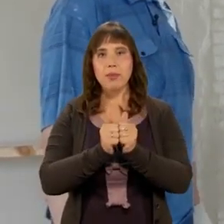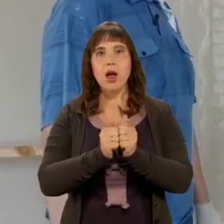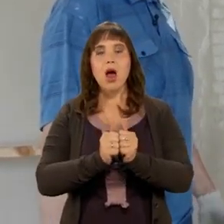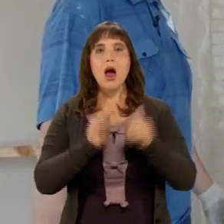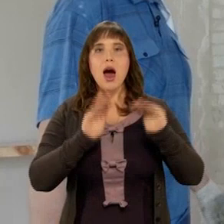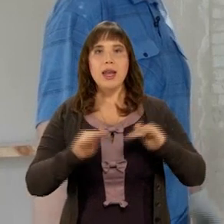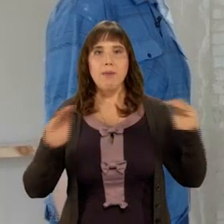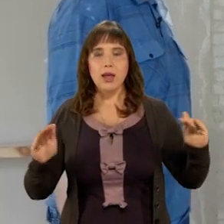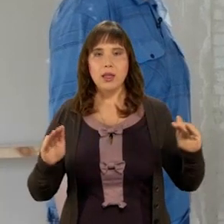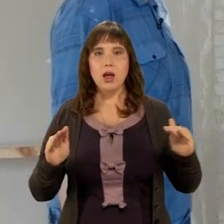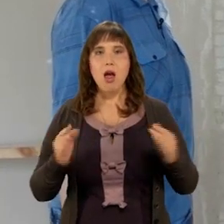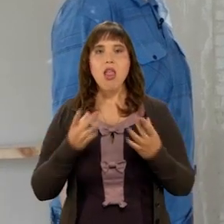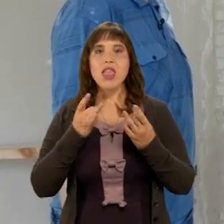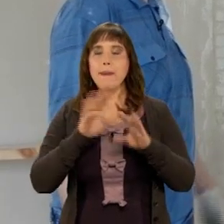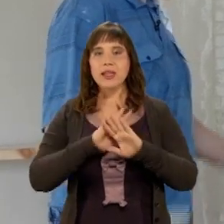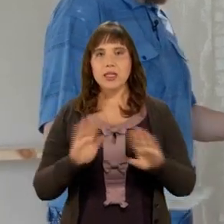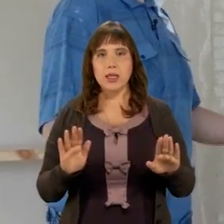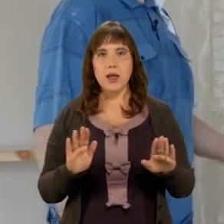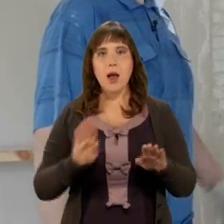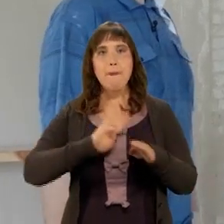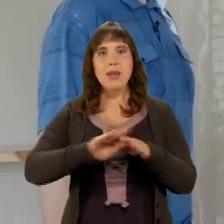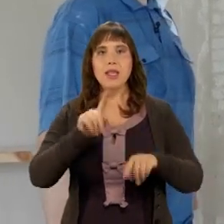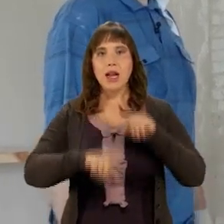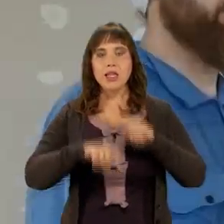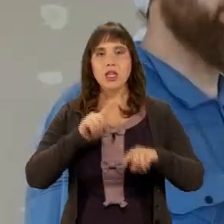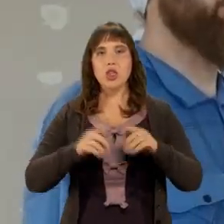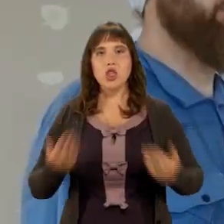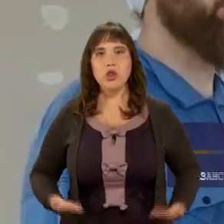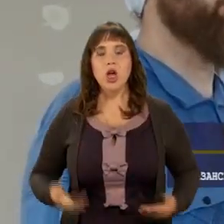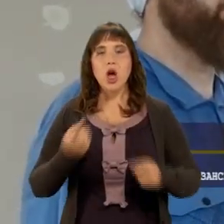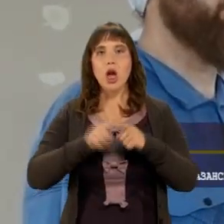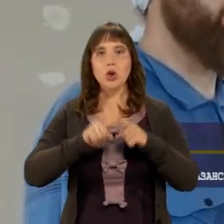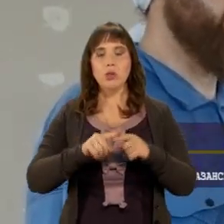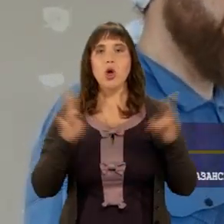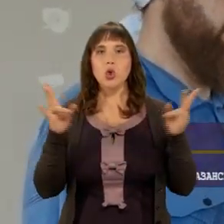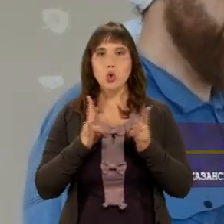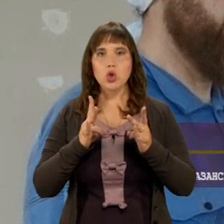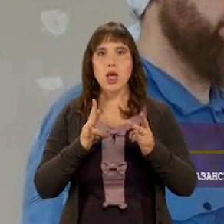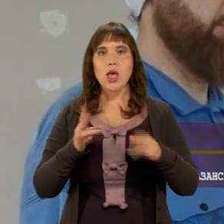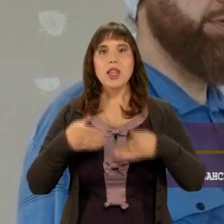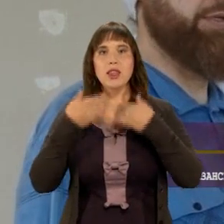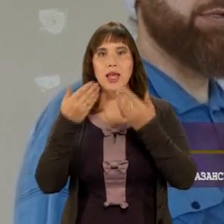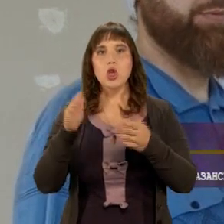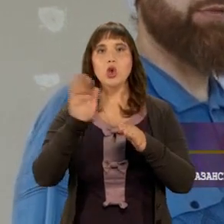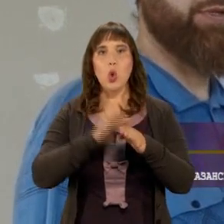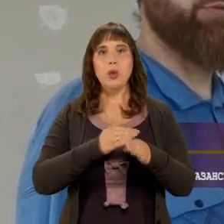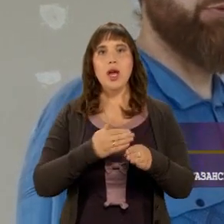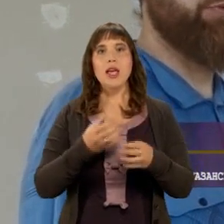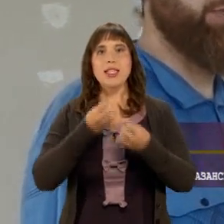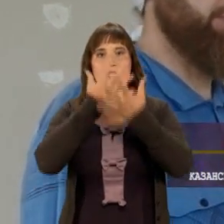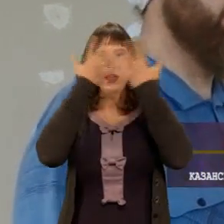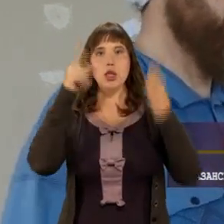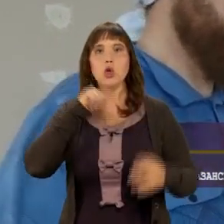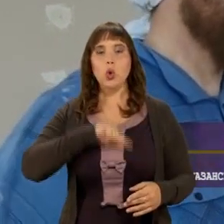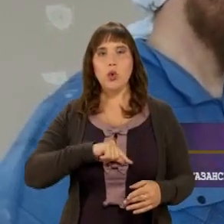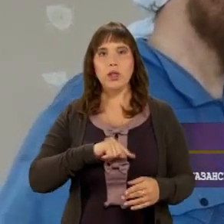Ребята всякие непростые, и без родителей живут, которых тоже нужно что-то донести доброе, это самое светлое,